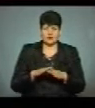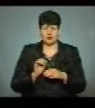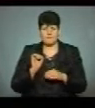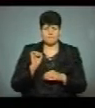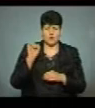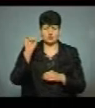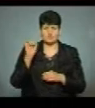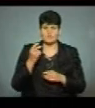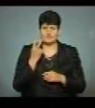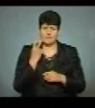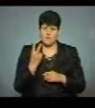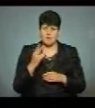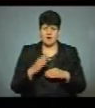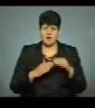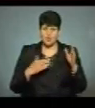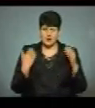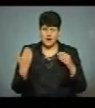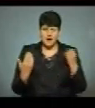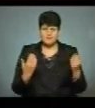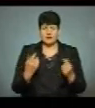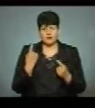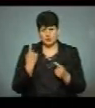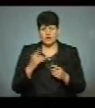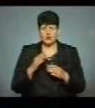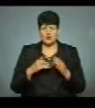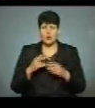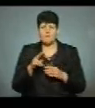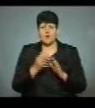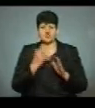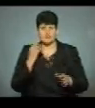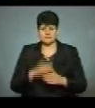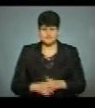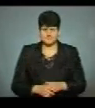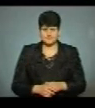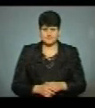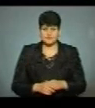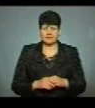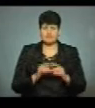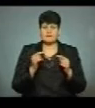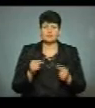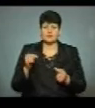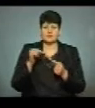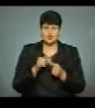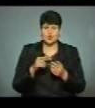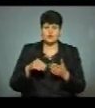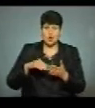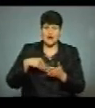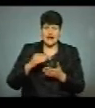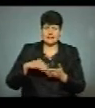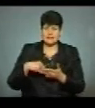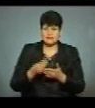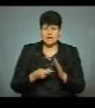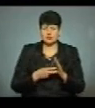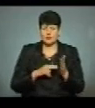поштовхи обома руками та однією рукою почергово. Відповідно до календарного плану